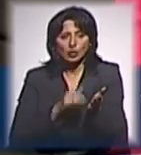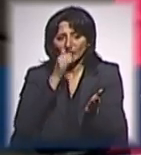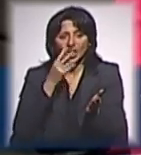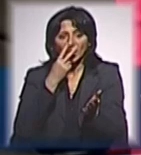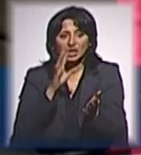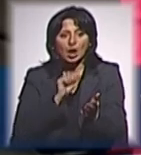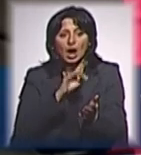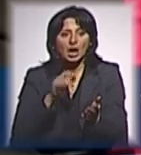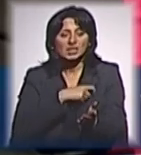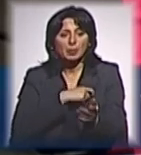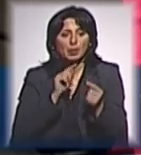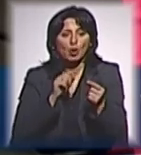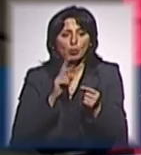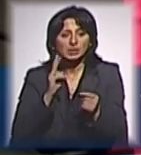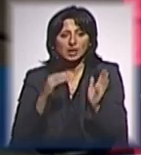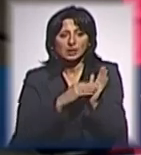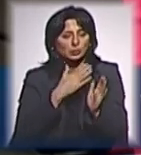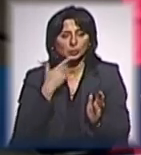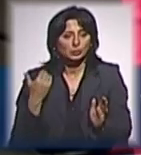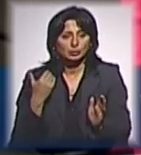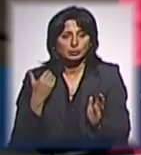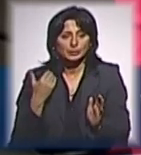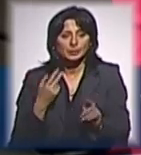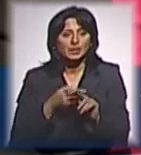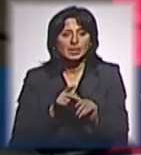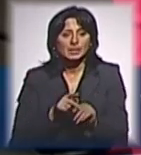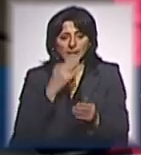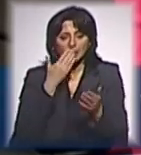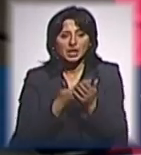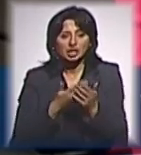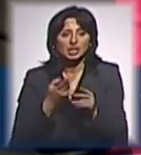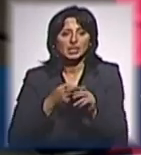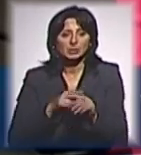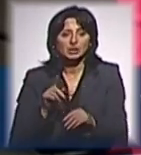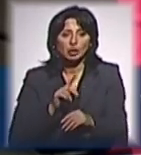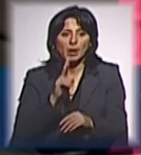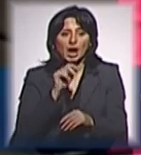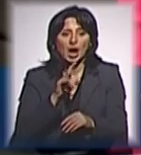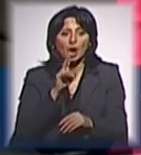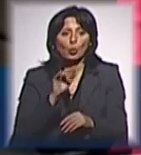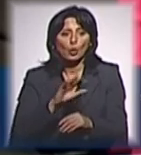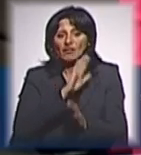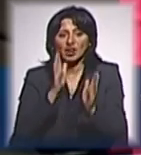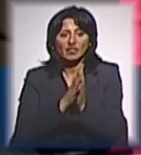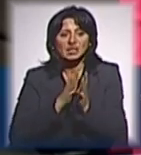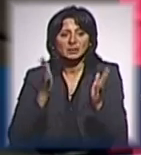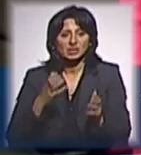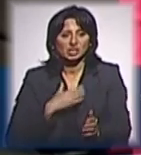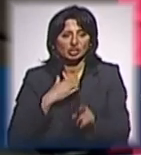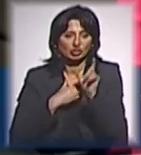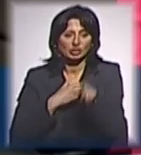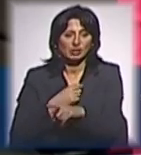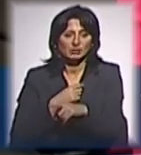ნახავთ არასაპარლამენტო ოპოზიციას და მის კანდიდატს კახა კუკავას. ეს არის მანიშნებელი იმისა, რომ კახა კუკავასი ყველაზე მეტად